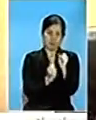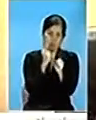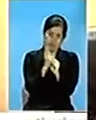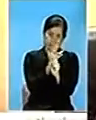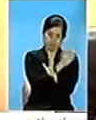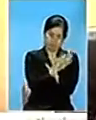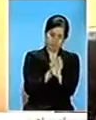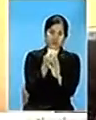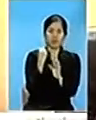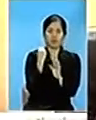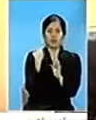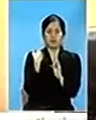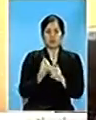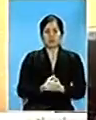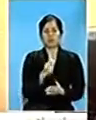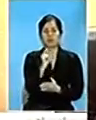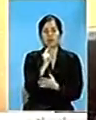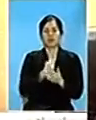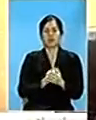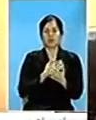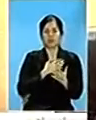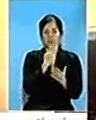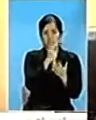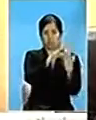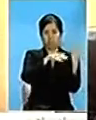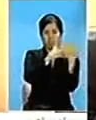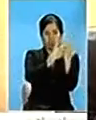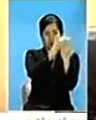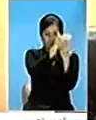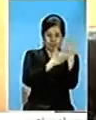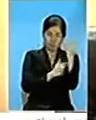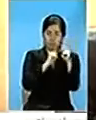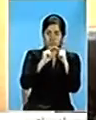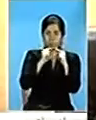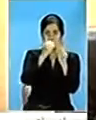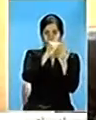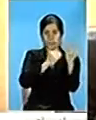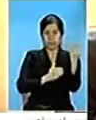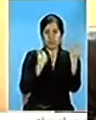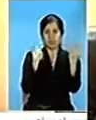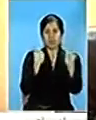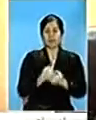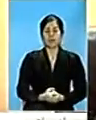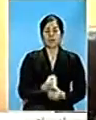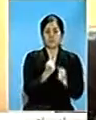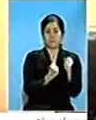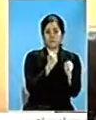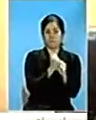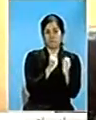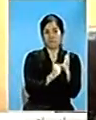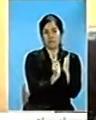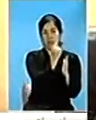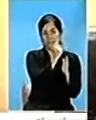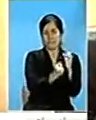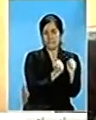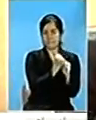แถลงแล้วก็ดูภารกิจดูยุทธศาสตร์ต่างๆในปีแรกเราจึงทำง